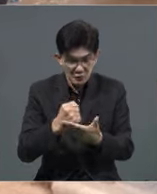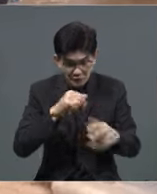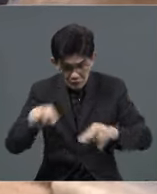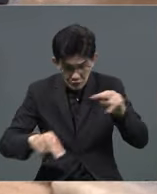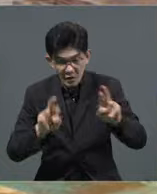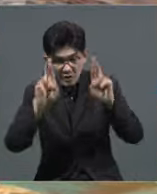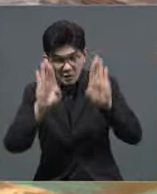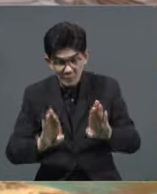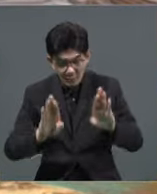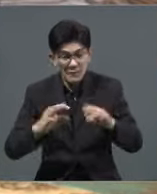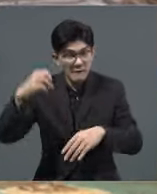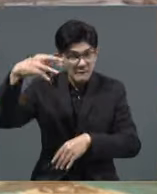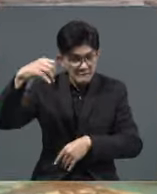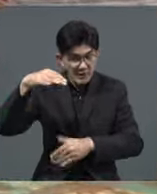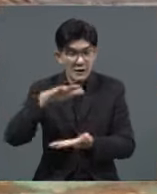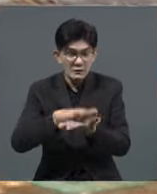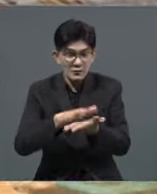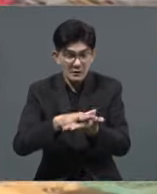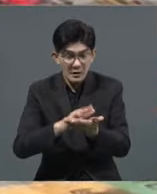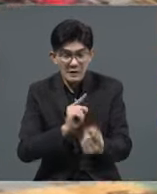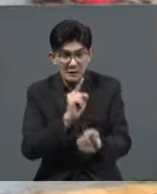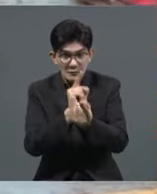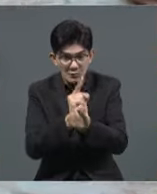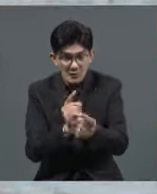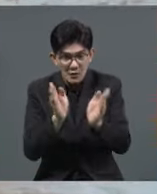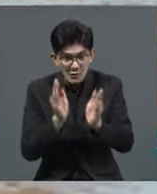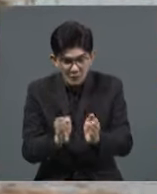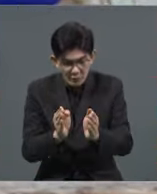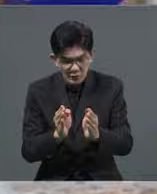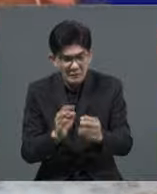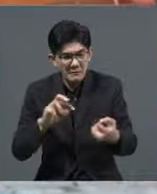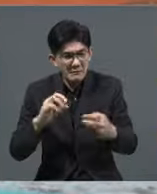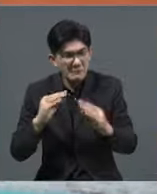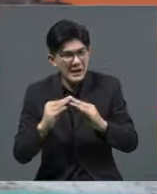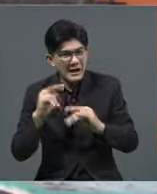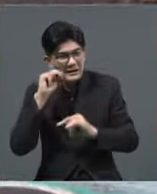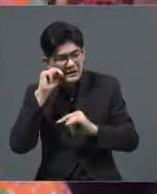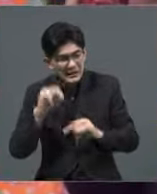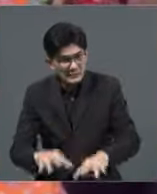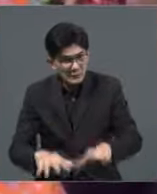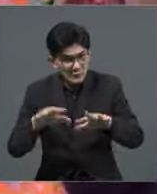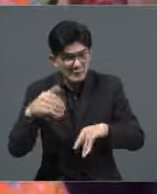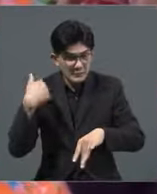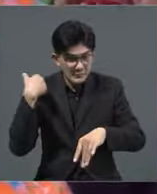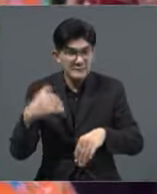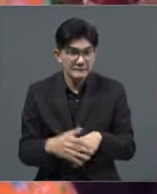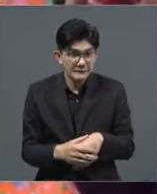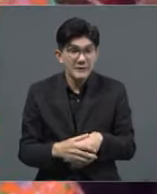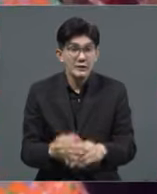จระบบไฟฟ้าภายในโรงเรียนก็ได้มีการพบปะผู้ประสบภัยที่บ้านอุ่มเย็นตำบลน้ำมงอำเภอท่าบ่อ